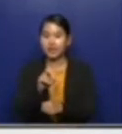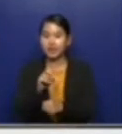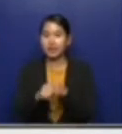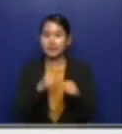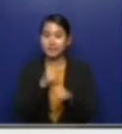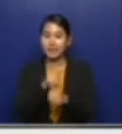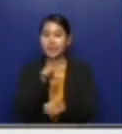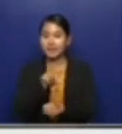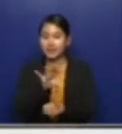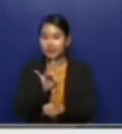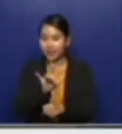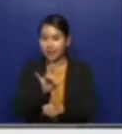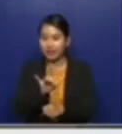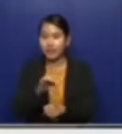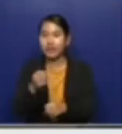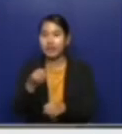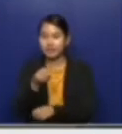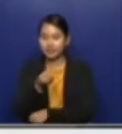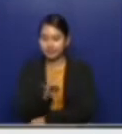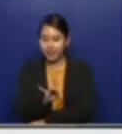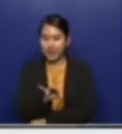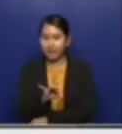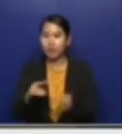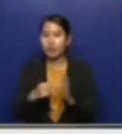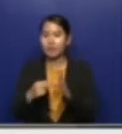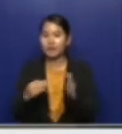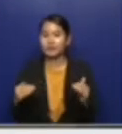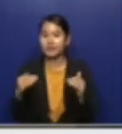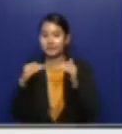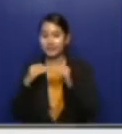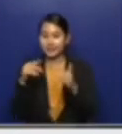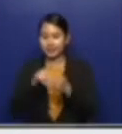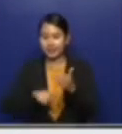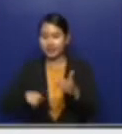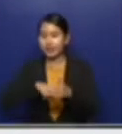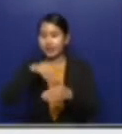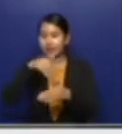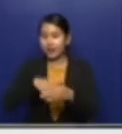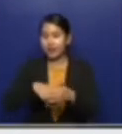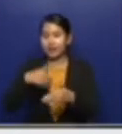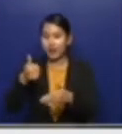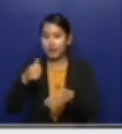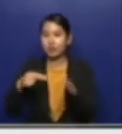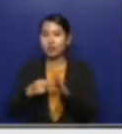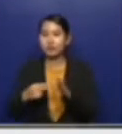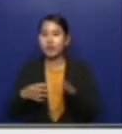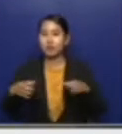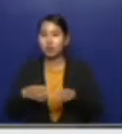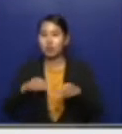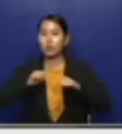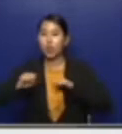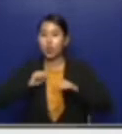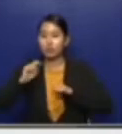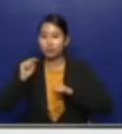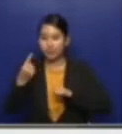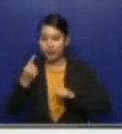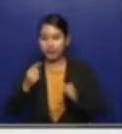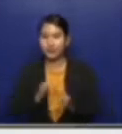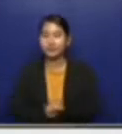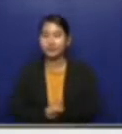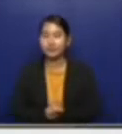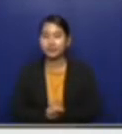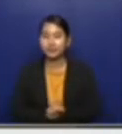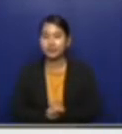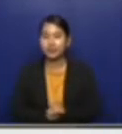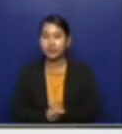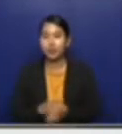28 18ซึ่งมีสิทธิ์เลือกตั้งแล้วเนี่ยเขาเป็นคนรุ่นใหม่เขาเป็นคนที่เกิดขึ้นในยุค